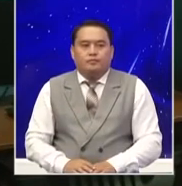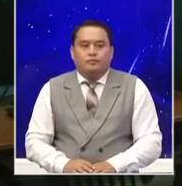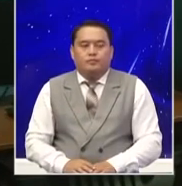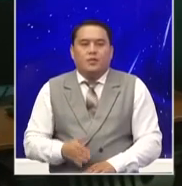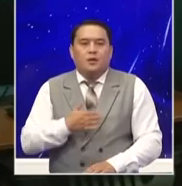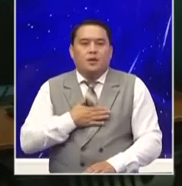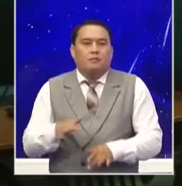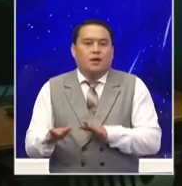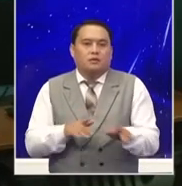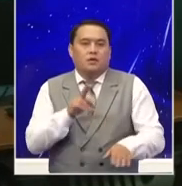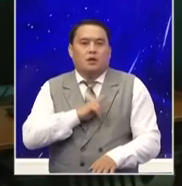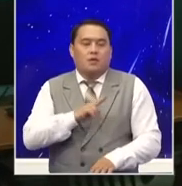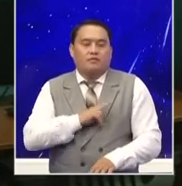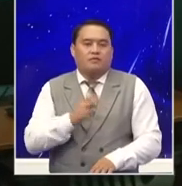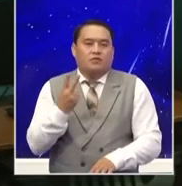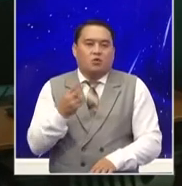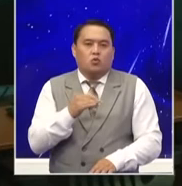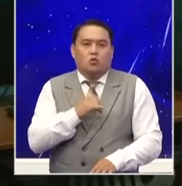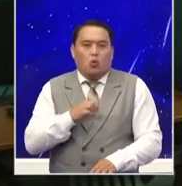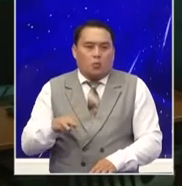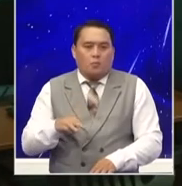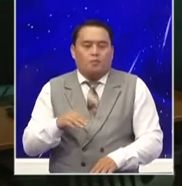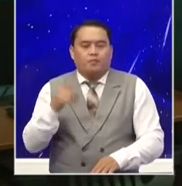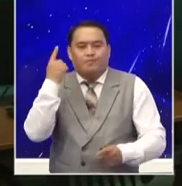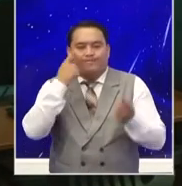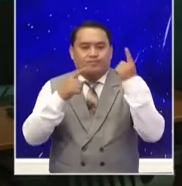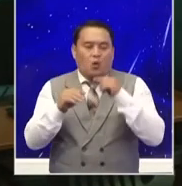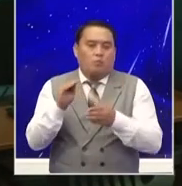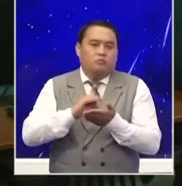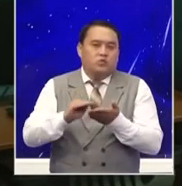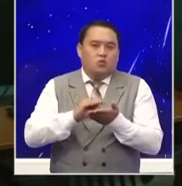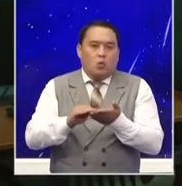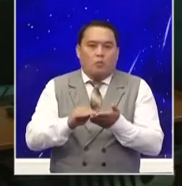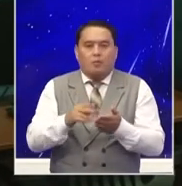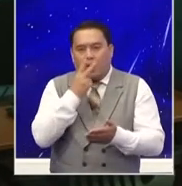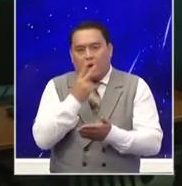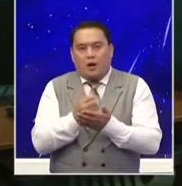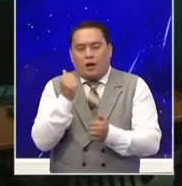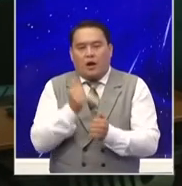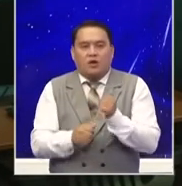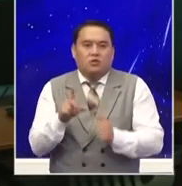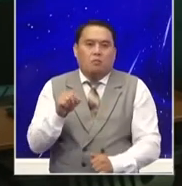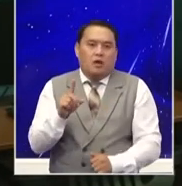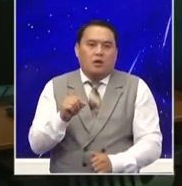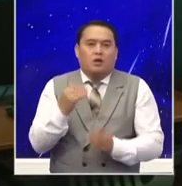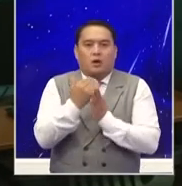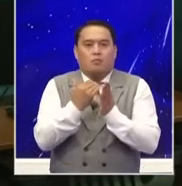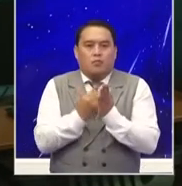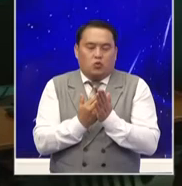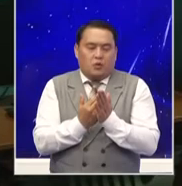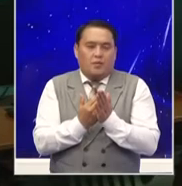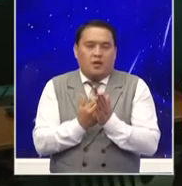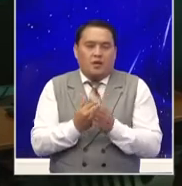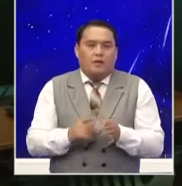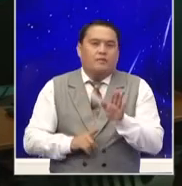Мы в процессе работы над вторым томом. Пишем сценарий. Мультфильм по первому тому мы будем транслировать каждый понедельник согласно рабочего графика.